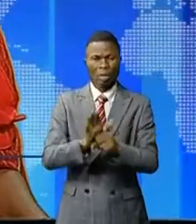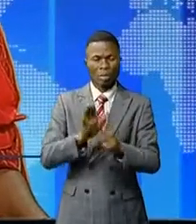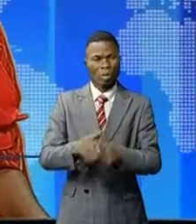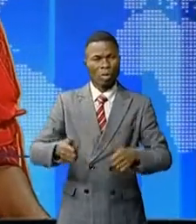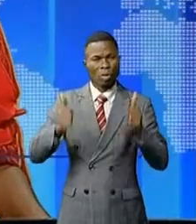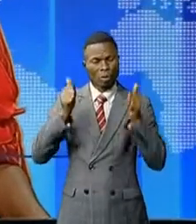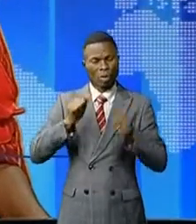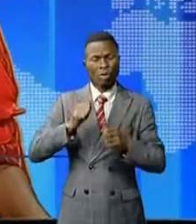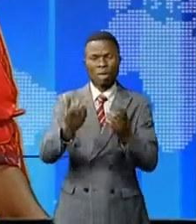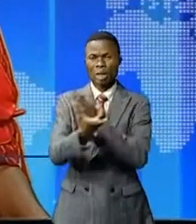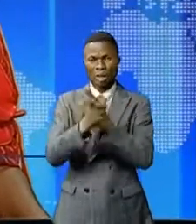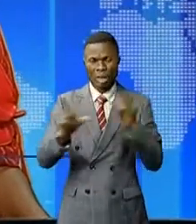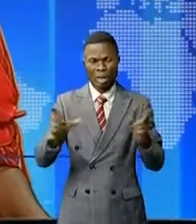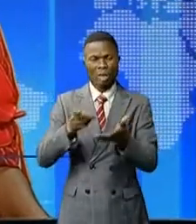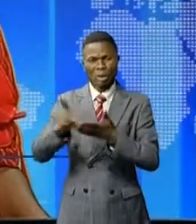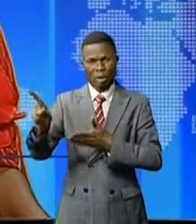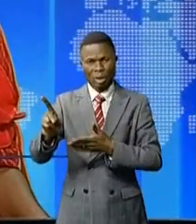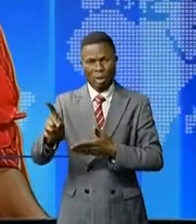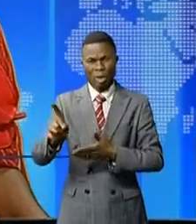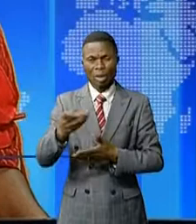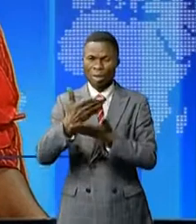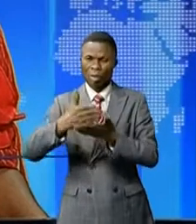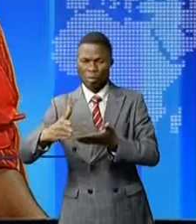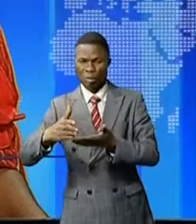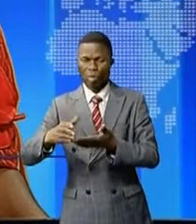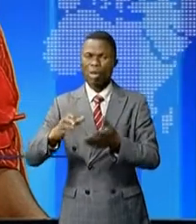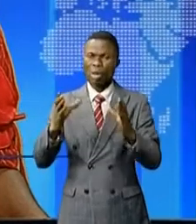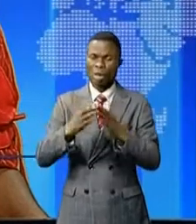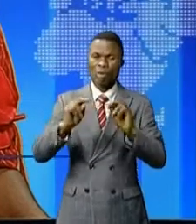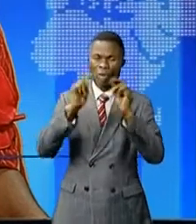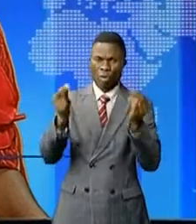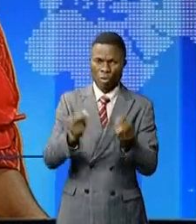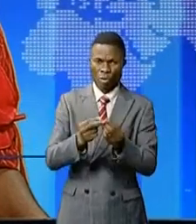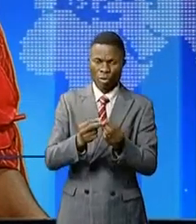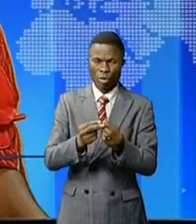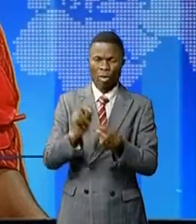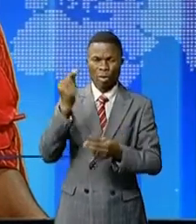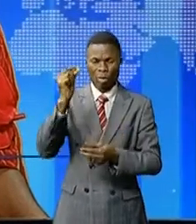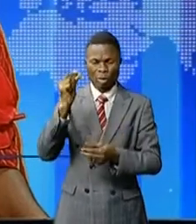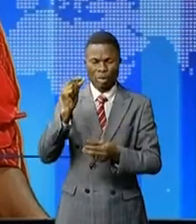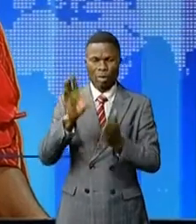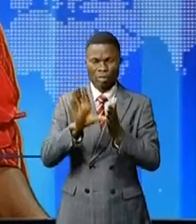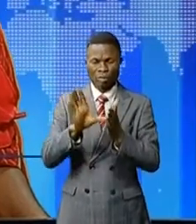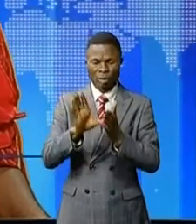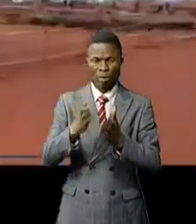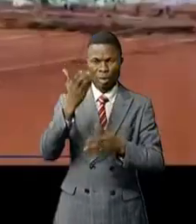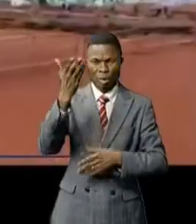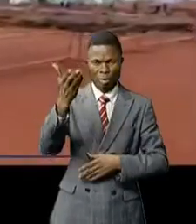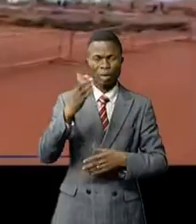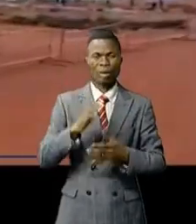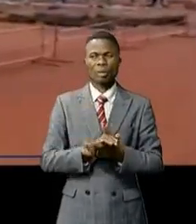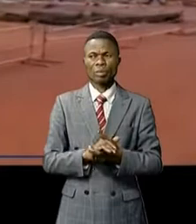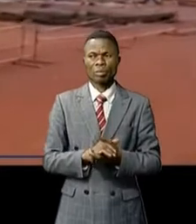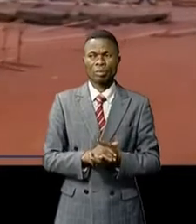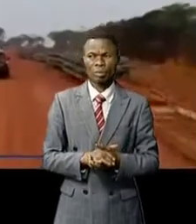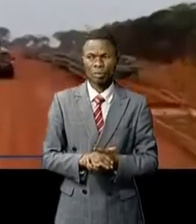refuse volontairement l'achat de parts par le groupe Zuin. Médard Mbuyal Mangal nous en parle. Un